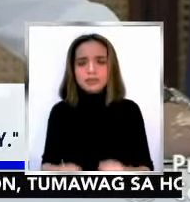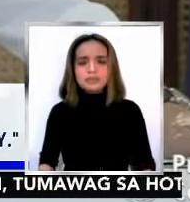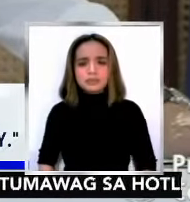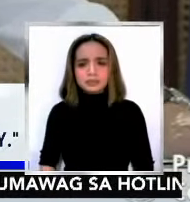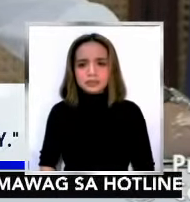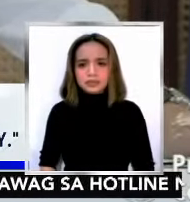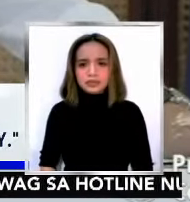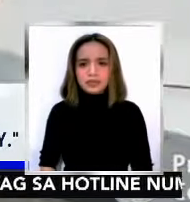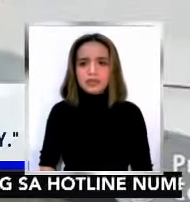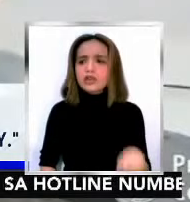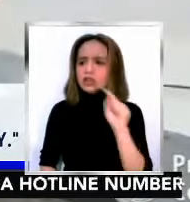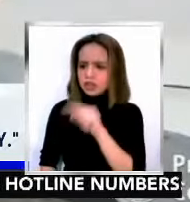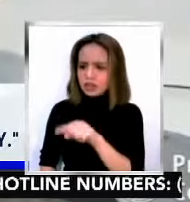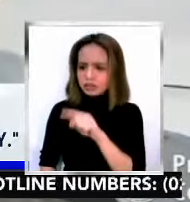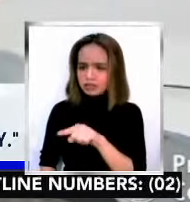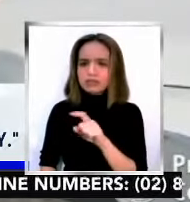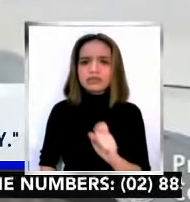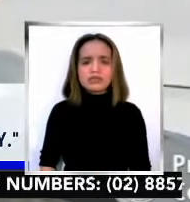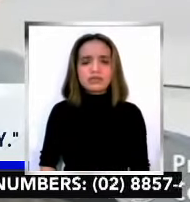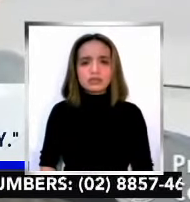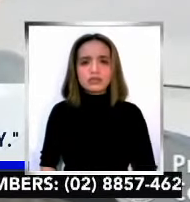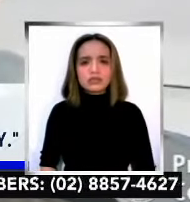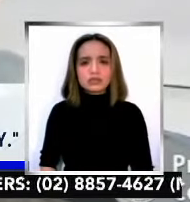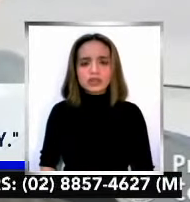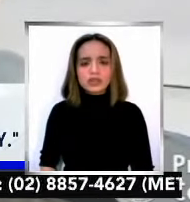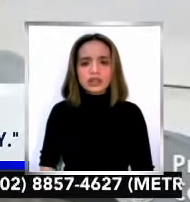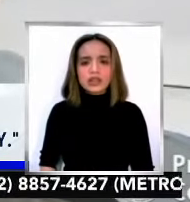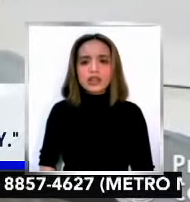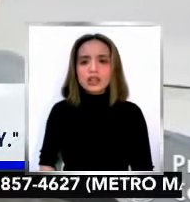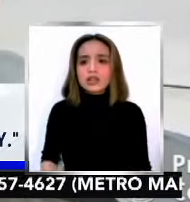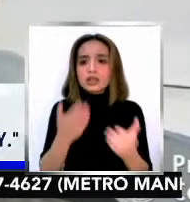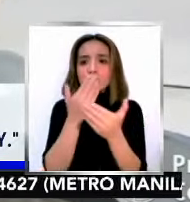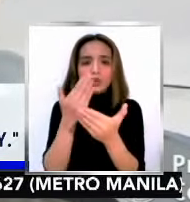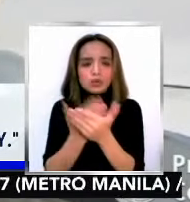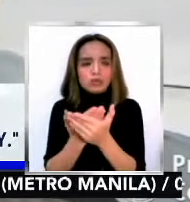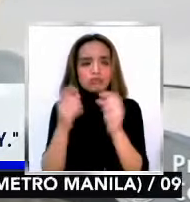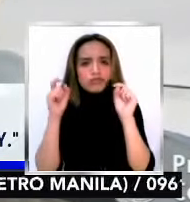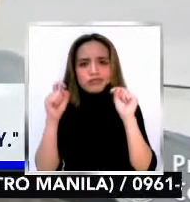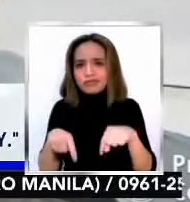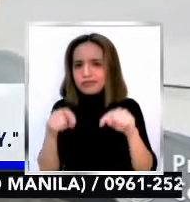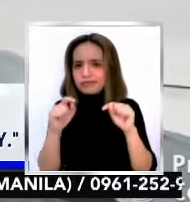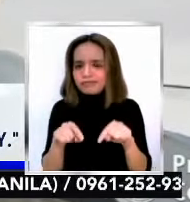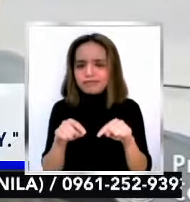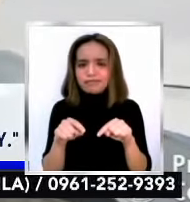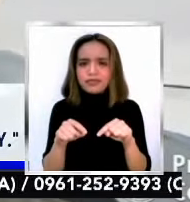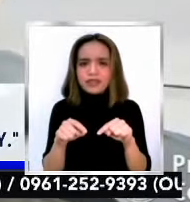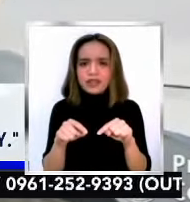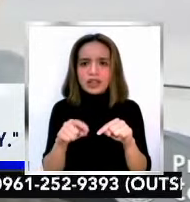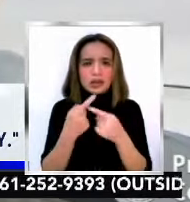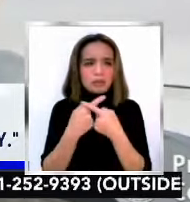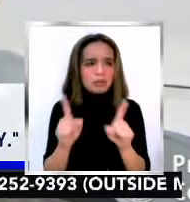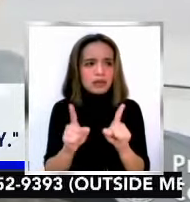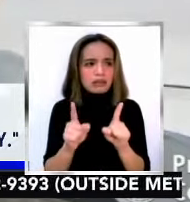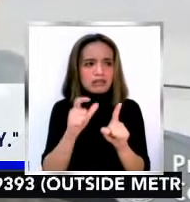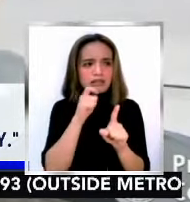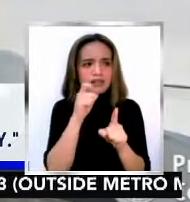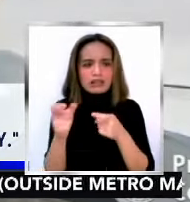Health kanya eh. So mabuti lang siya nandito. But he does not control